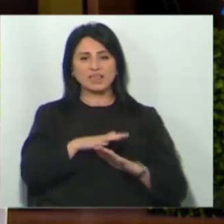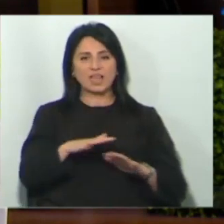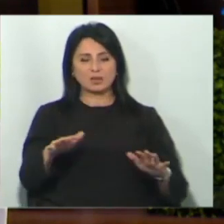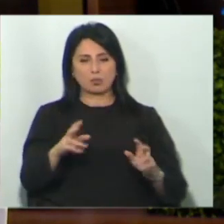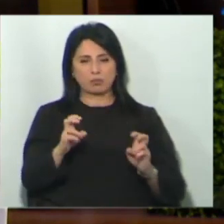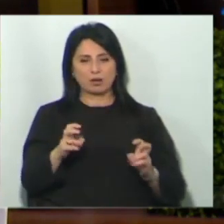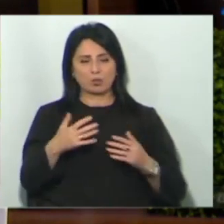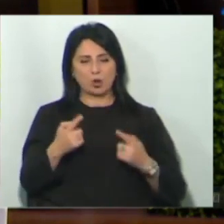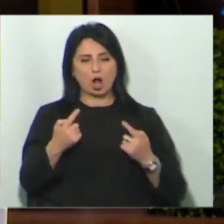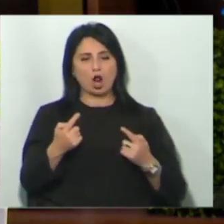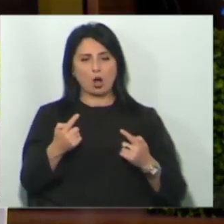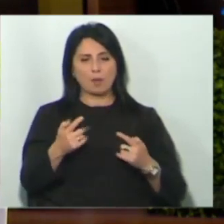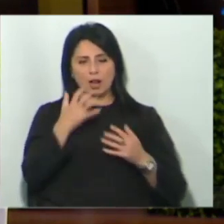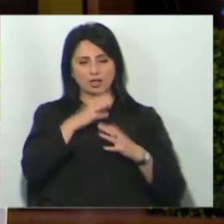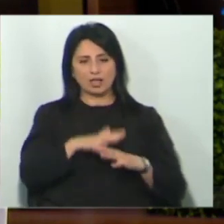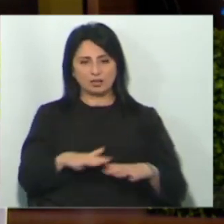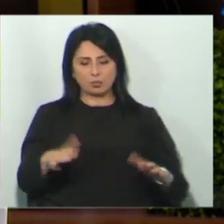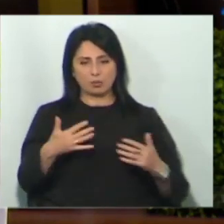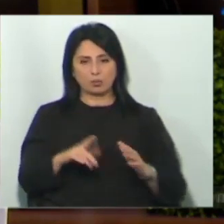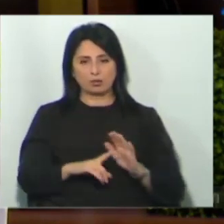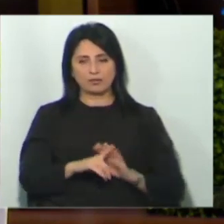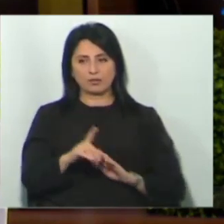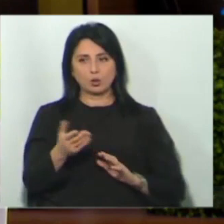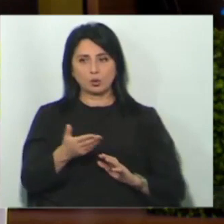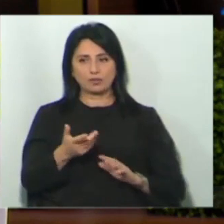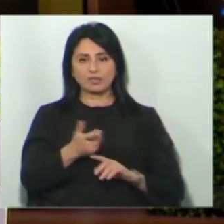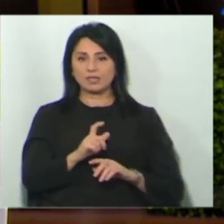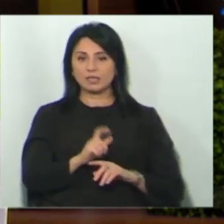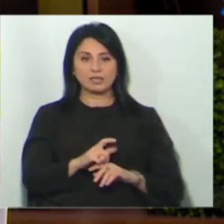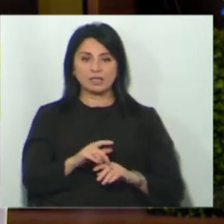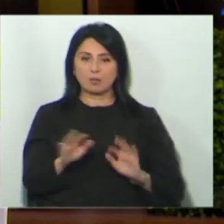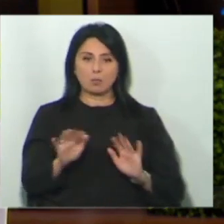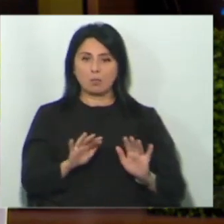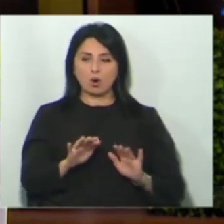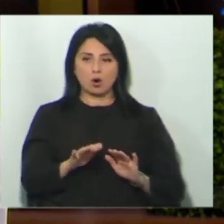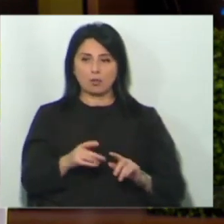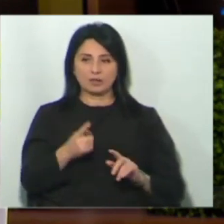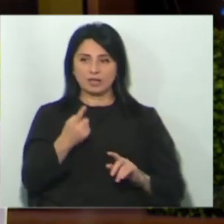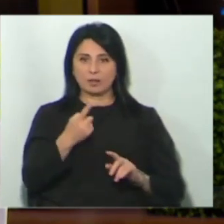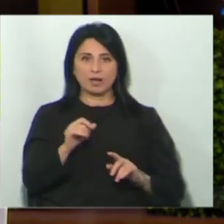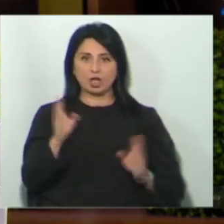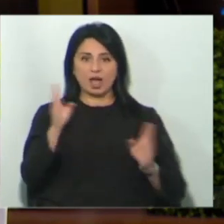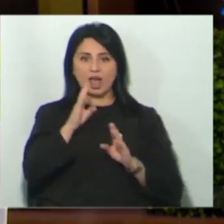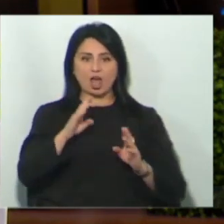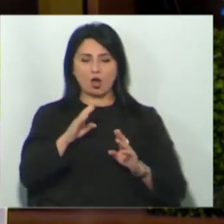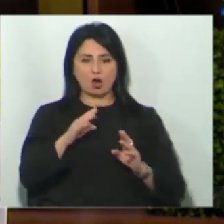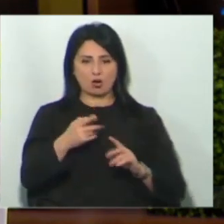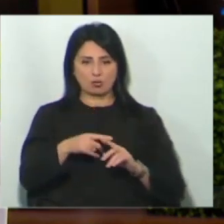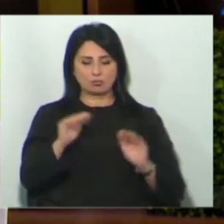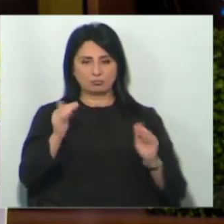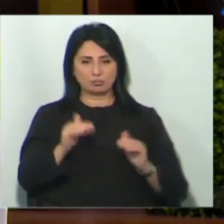დათბობას, რომელიც გლობალურ დათბობას, რომელიც ძალიან მოქმედებს არა მარტო ეკოლოგიაზე